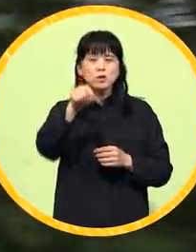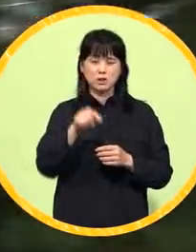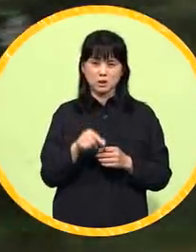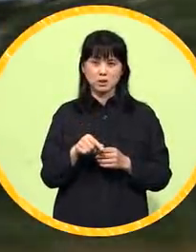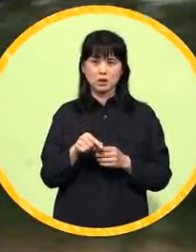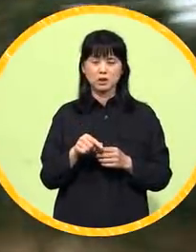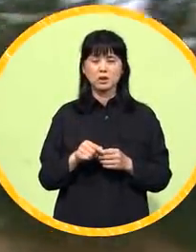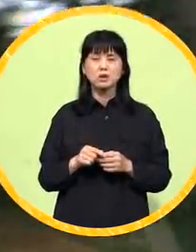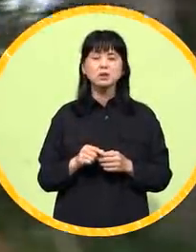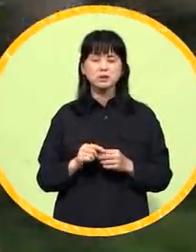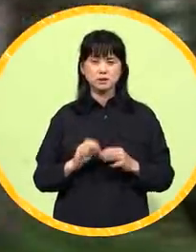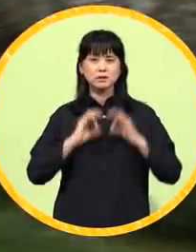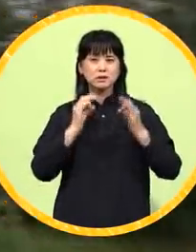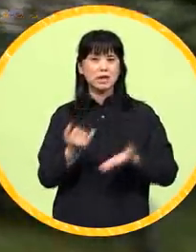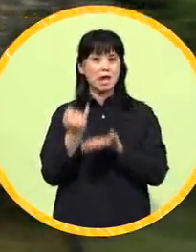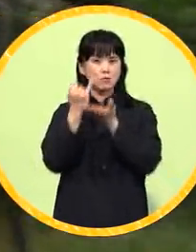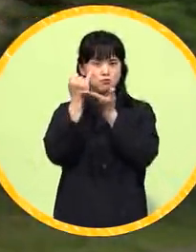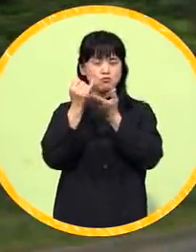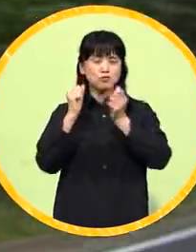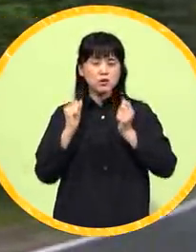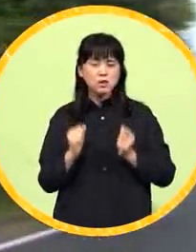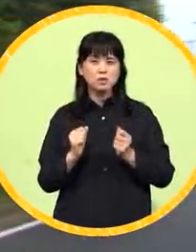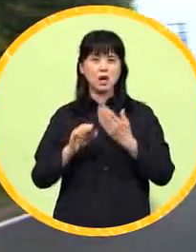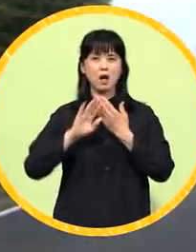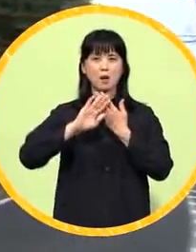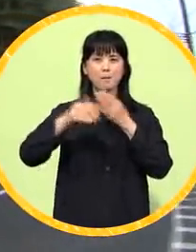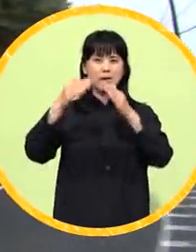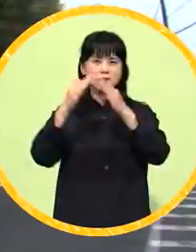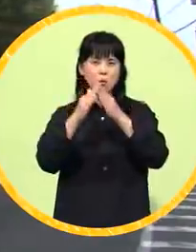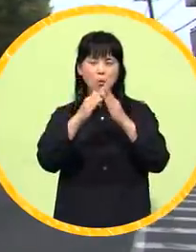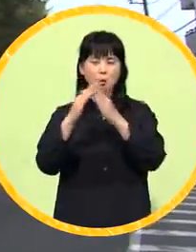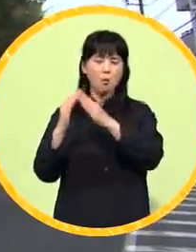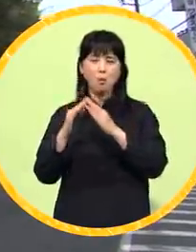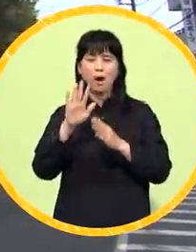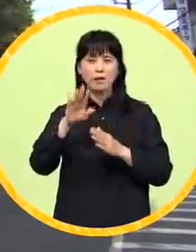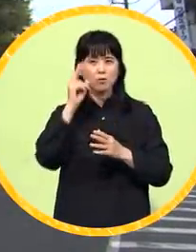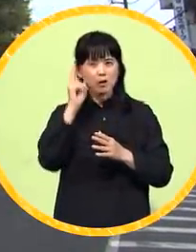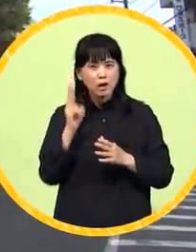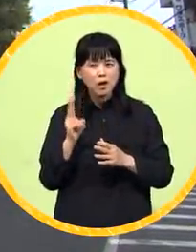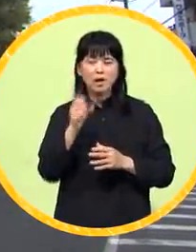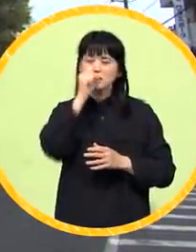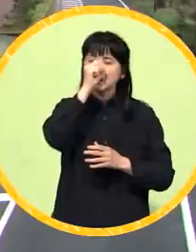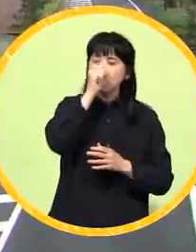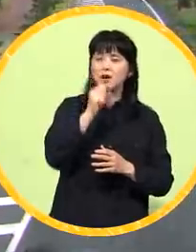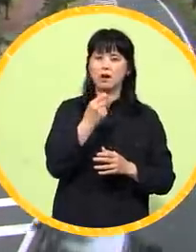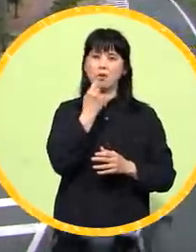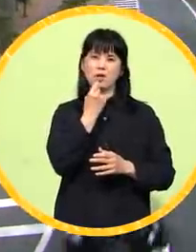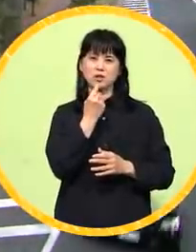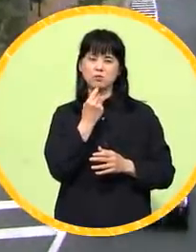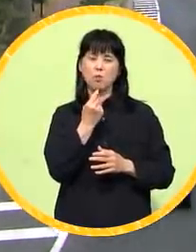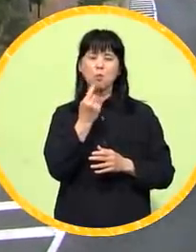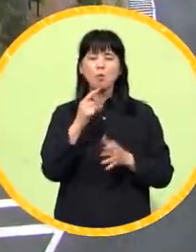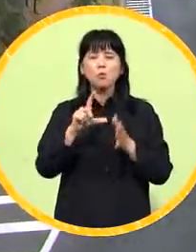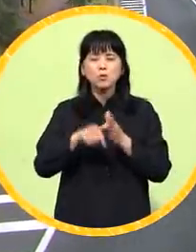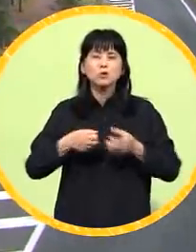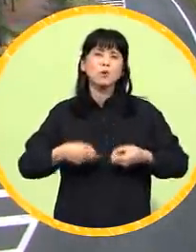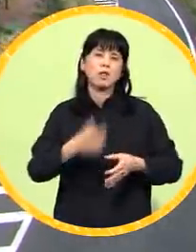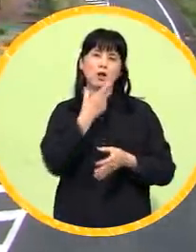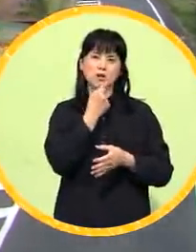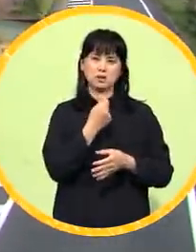ねセレブが進む別荘地があったんですかねリーダーは誰しもその時代に生まれたかっ